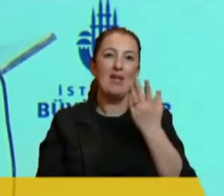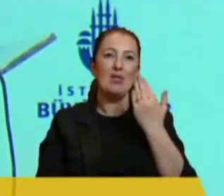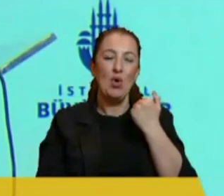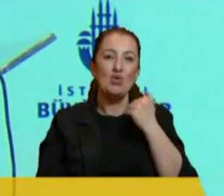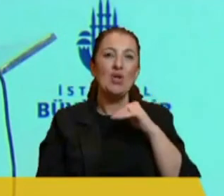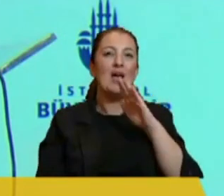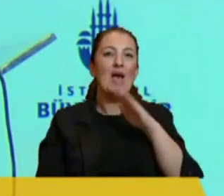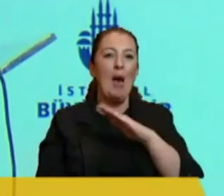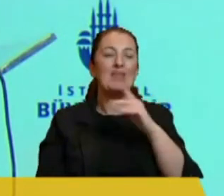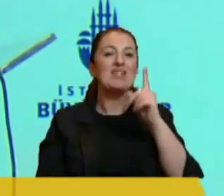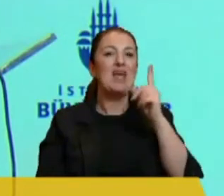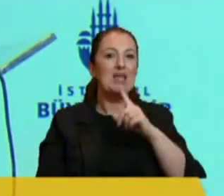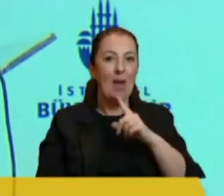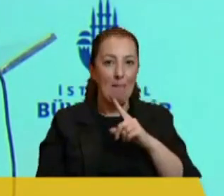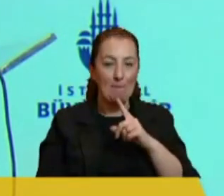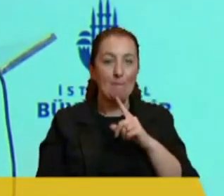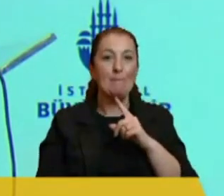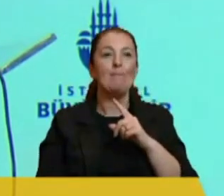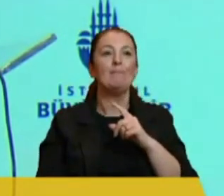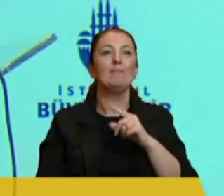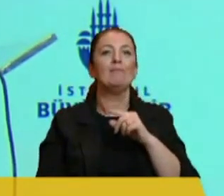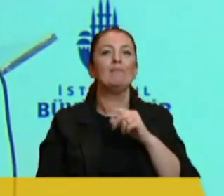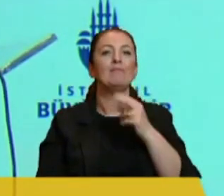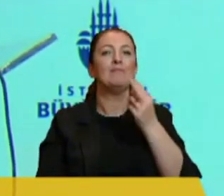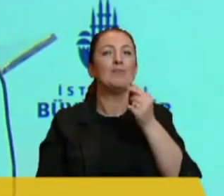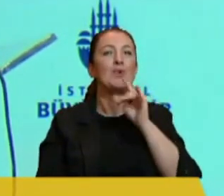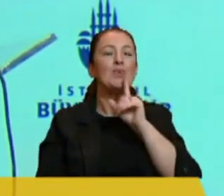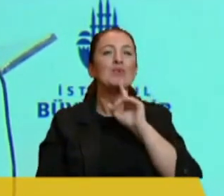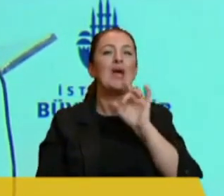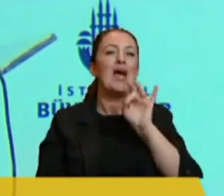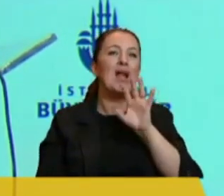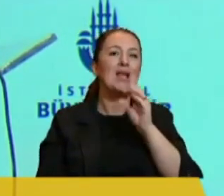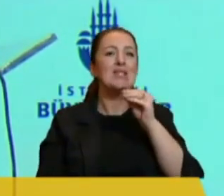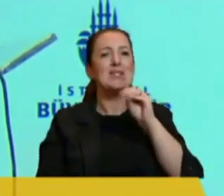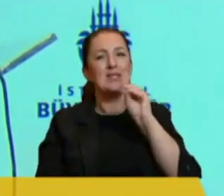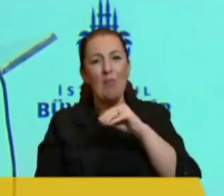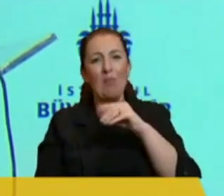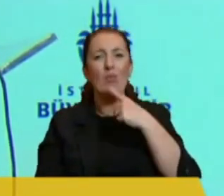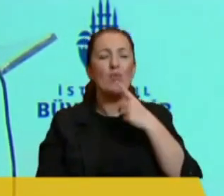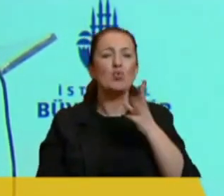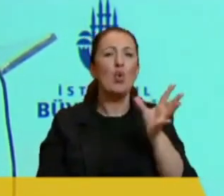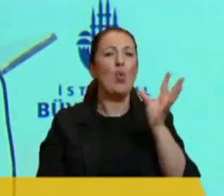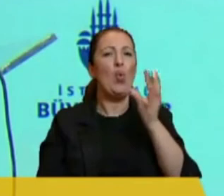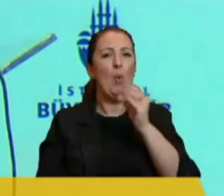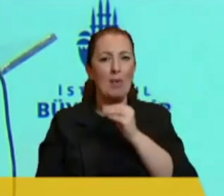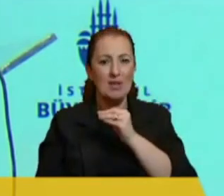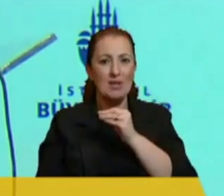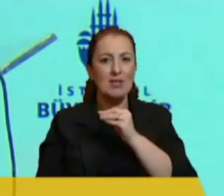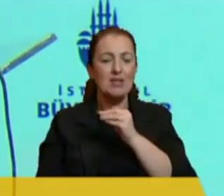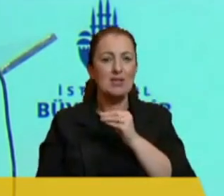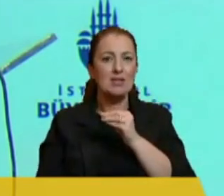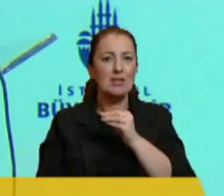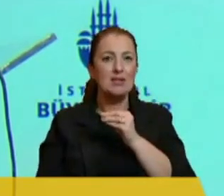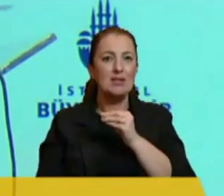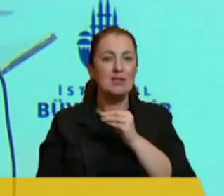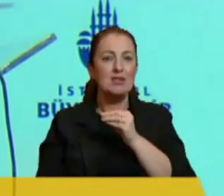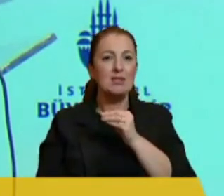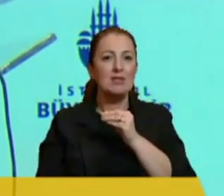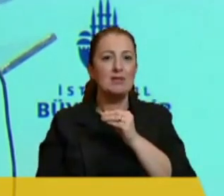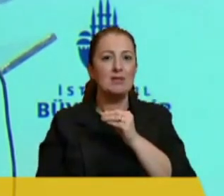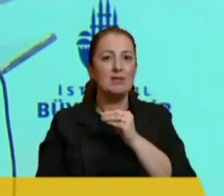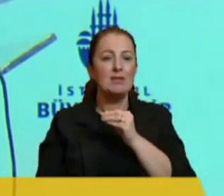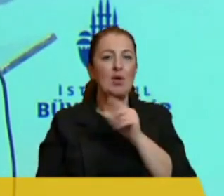yaptığınız hesaplarda şu kadar 100 de 50 zaman suda sürüşü ne anladınız hani ortada olmayan bir zam